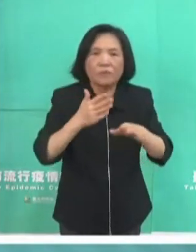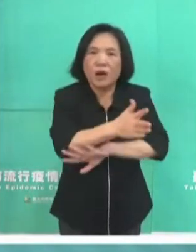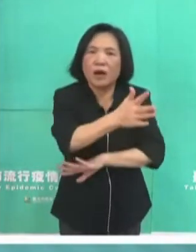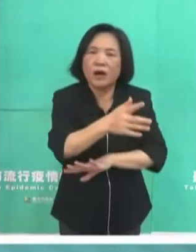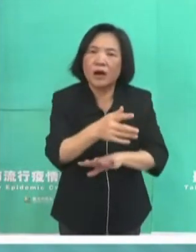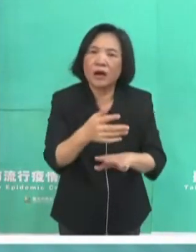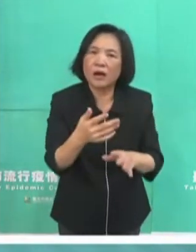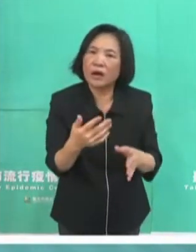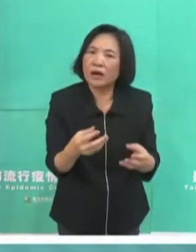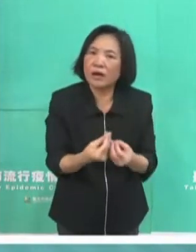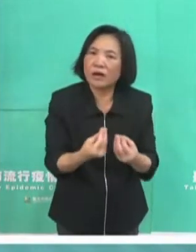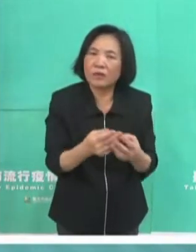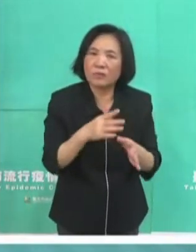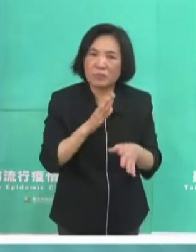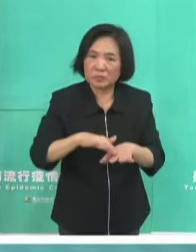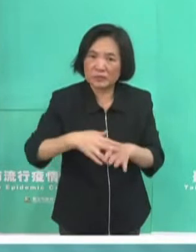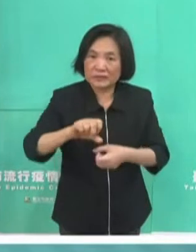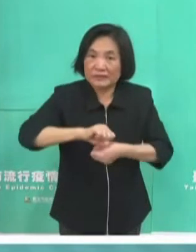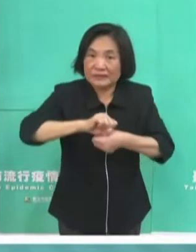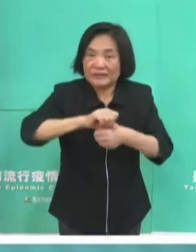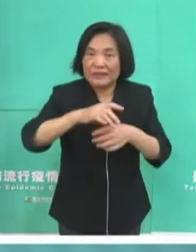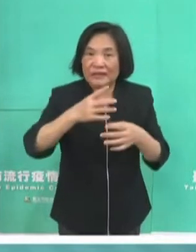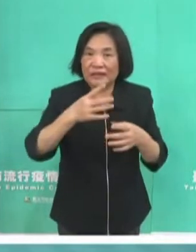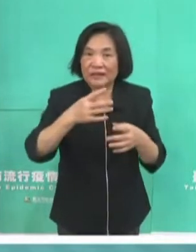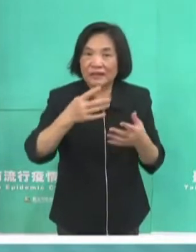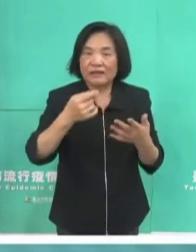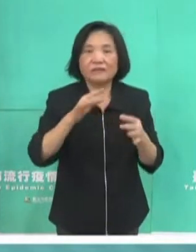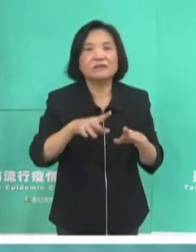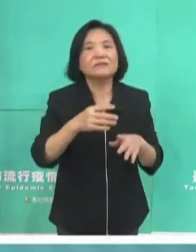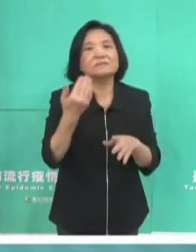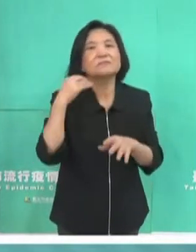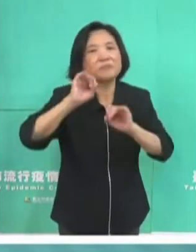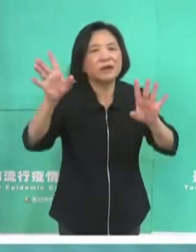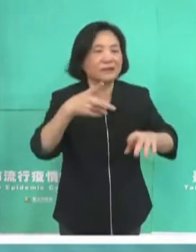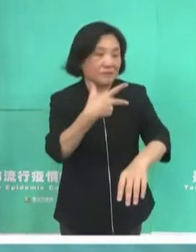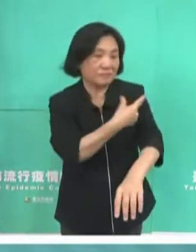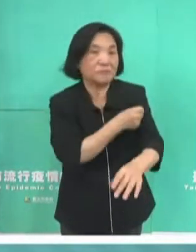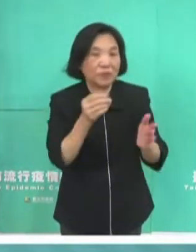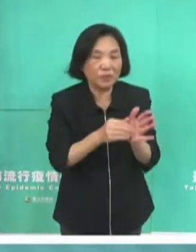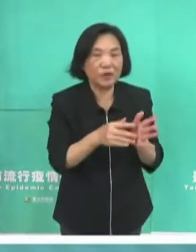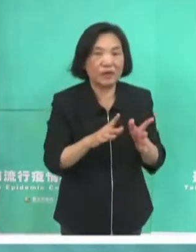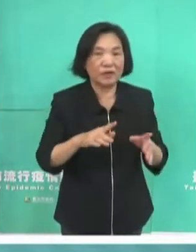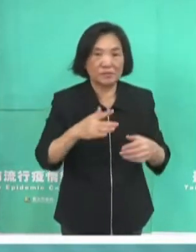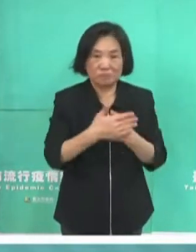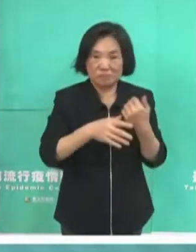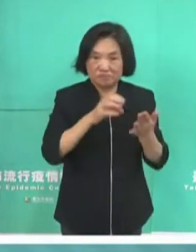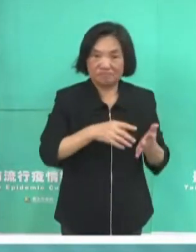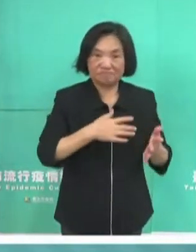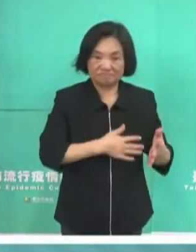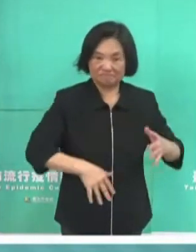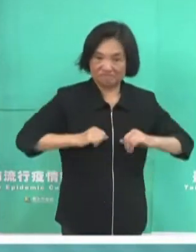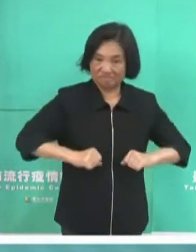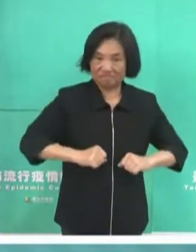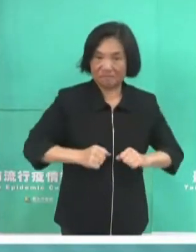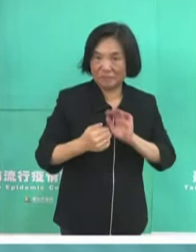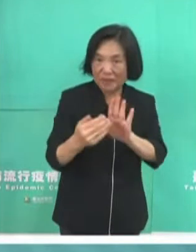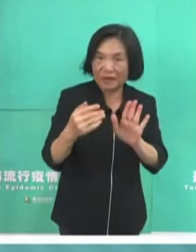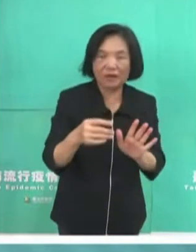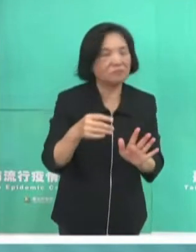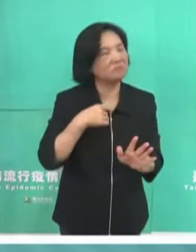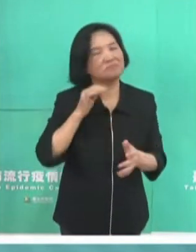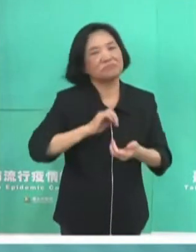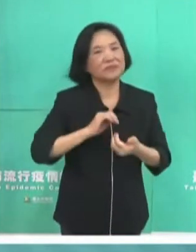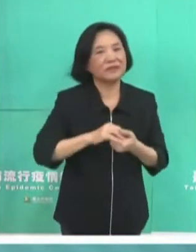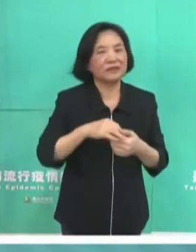哦，就算你打疫苗，也没有保证不会感染。第一点，第二点，潜伏期我们说二到七天，它也不是百分之